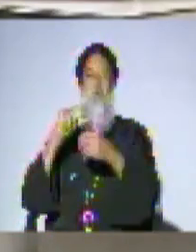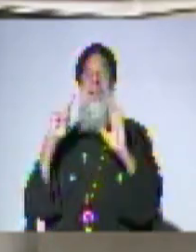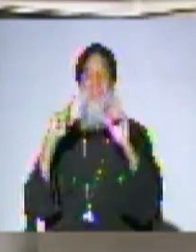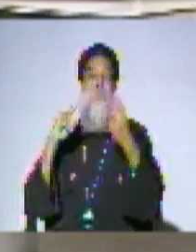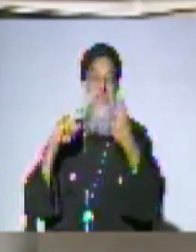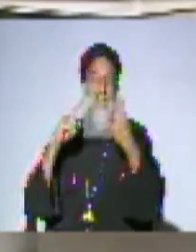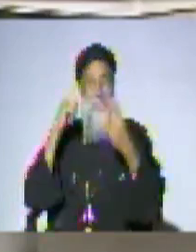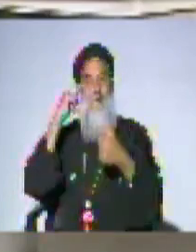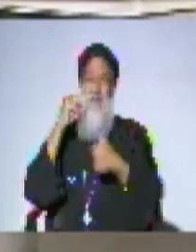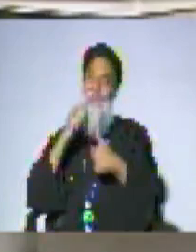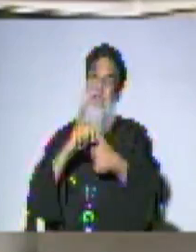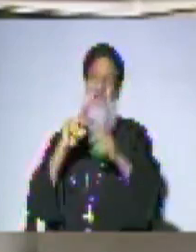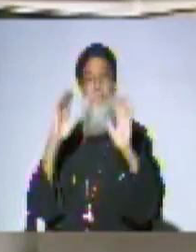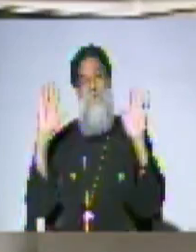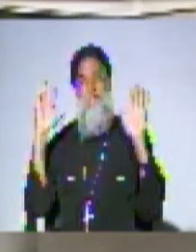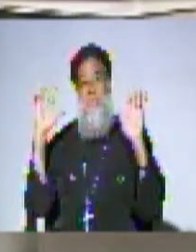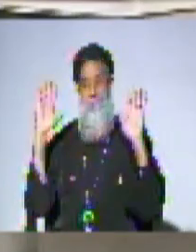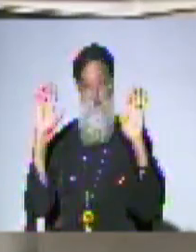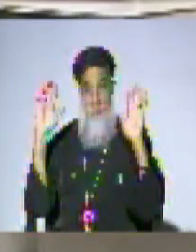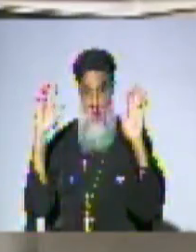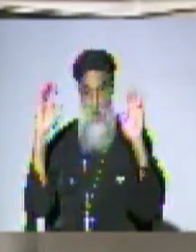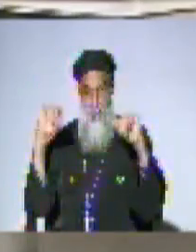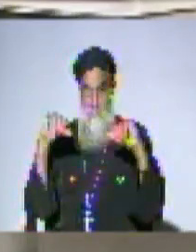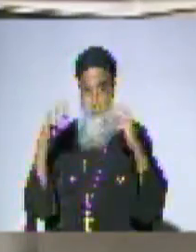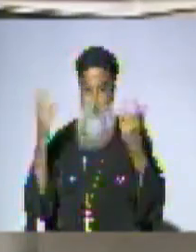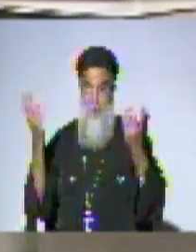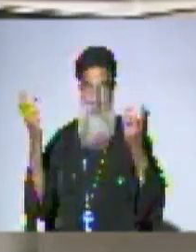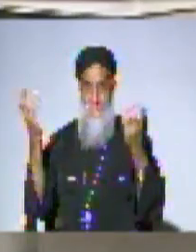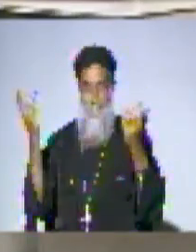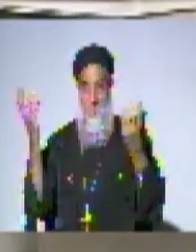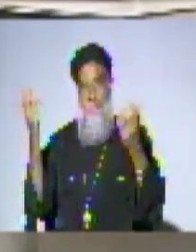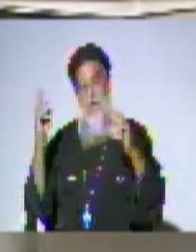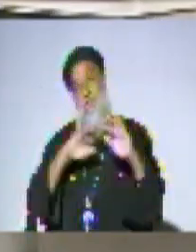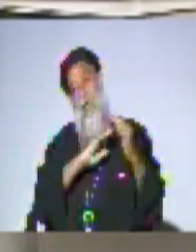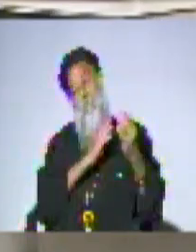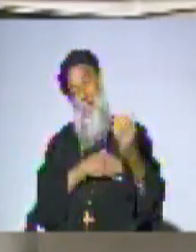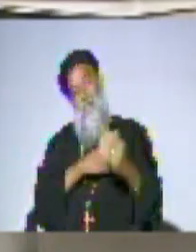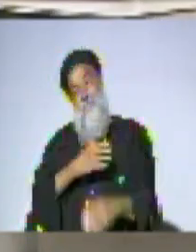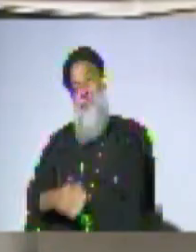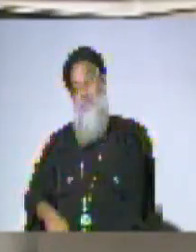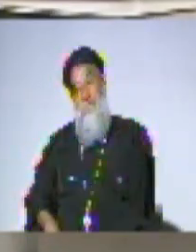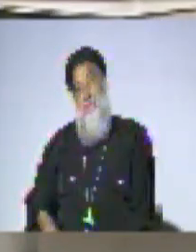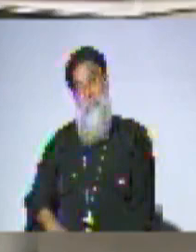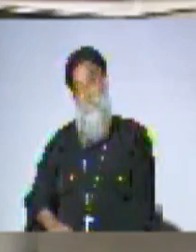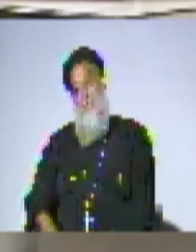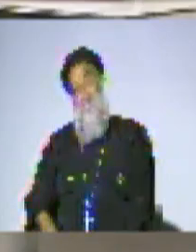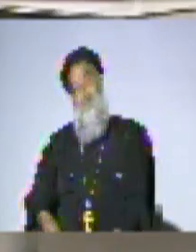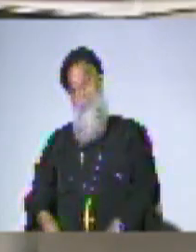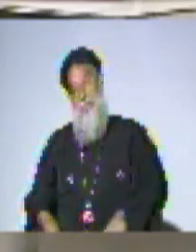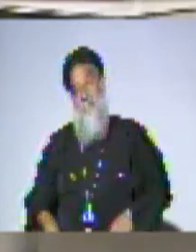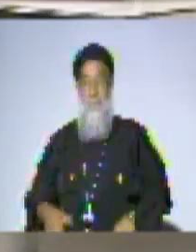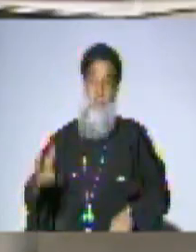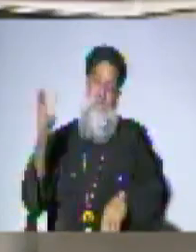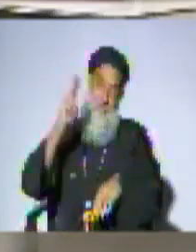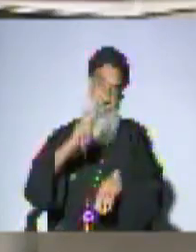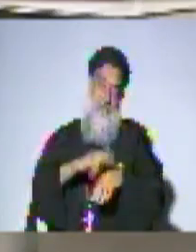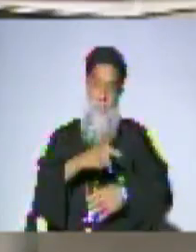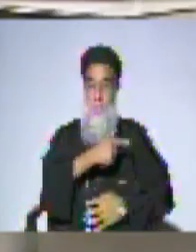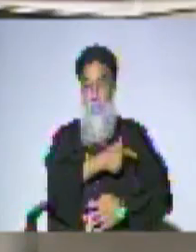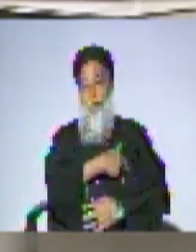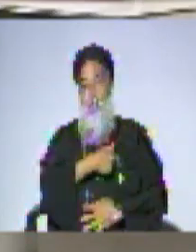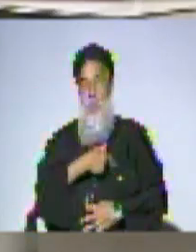ذكرى، مجرد ذكرى يعني، ده حسب إيمانهم يعني. وبرضو يسموها